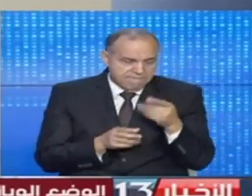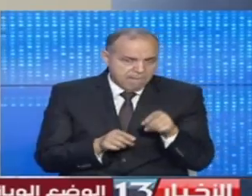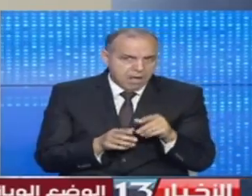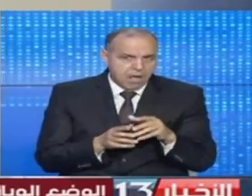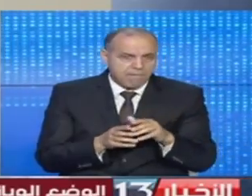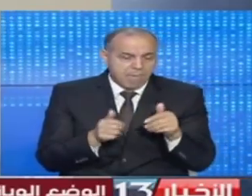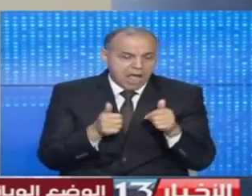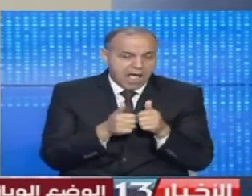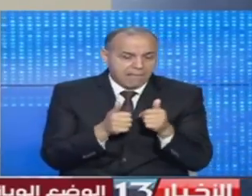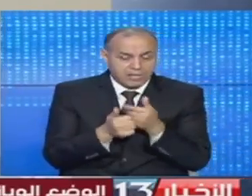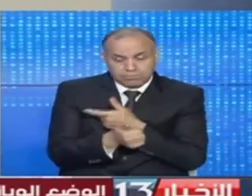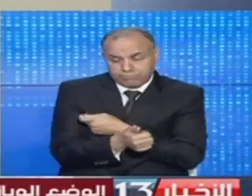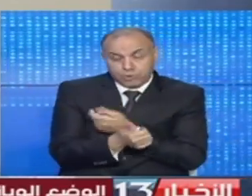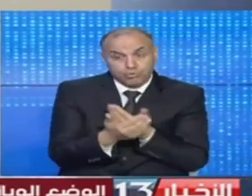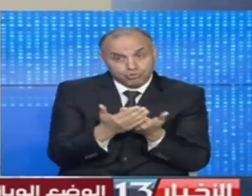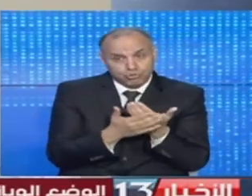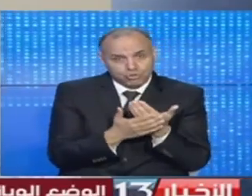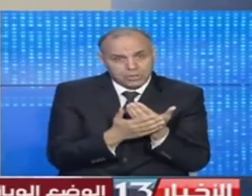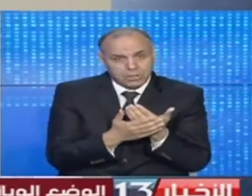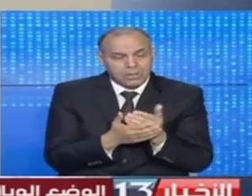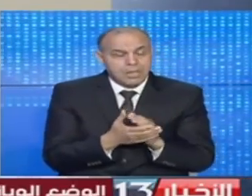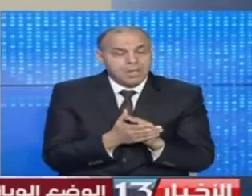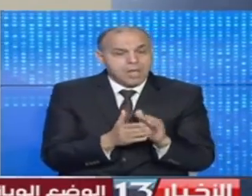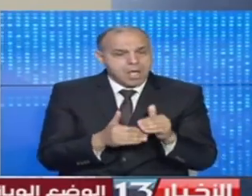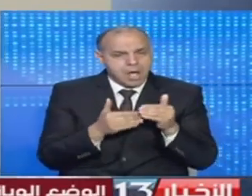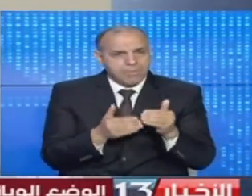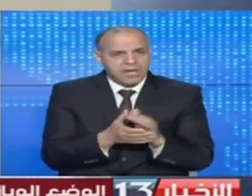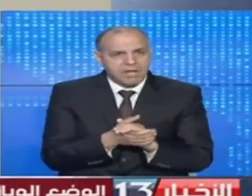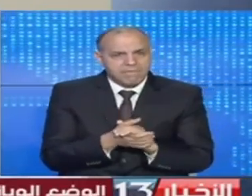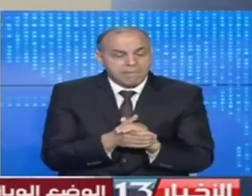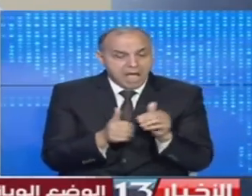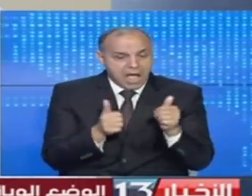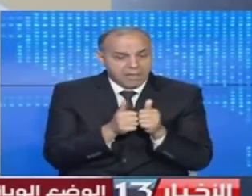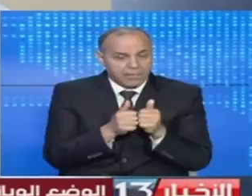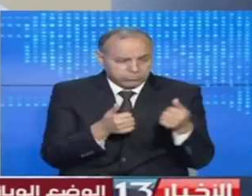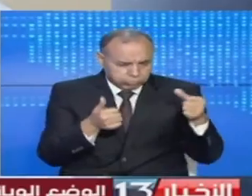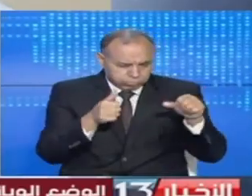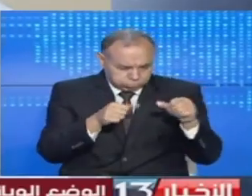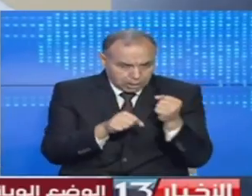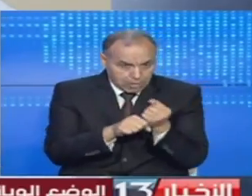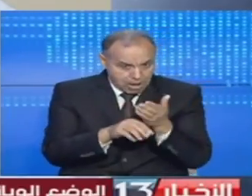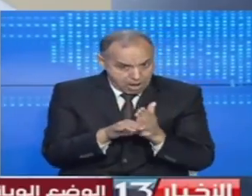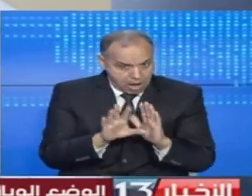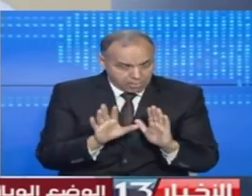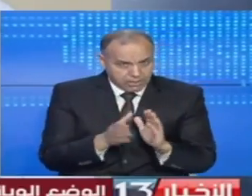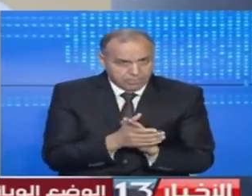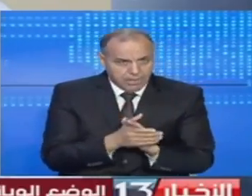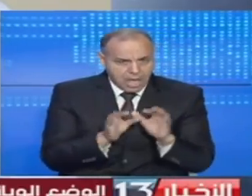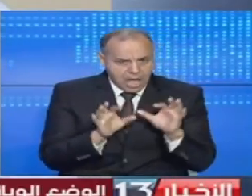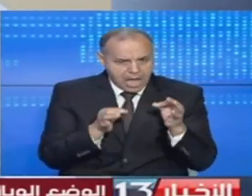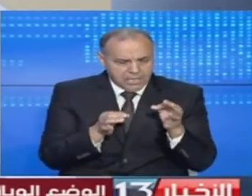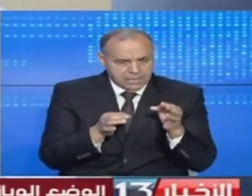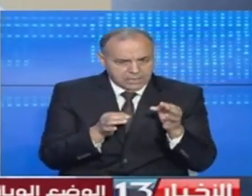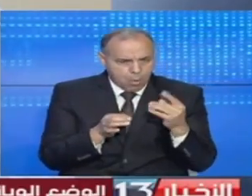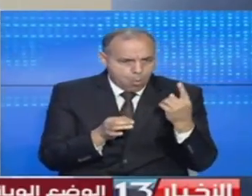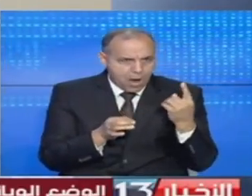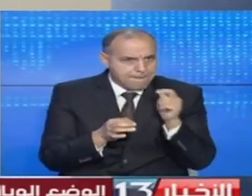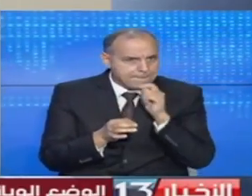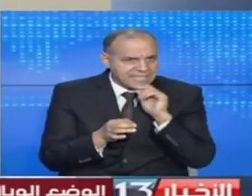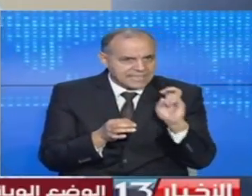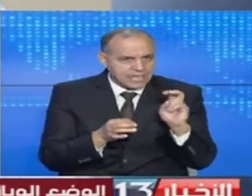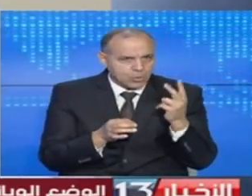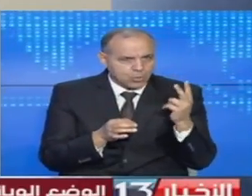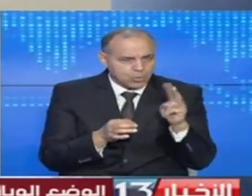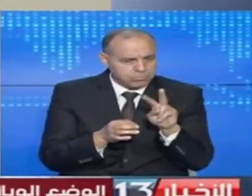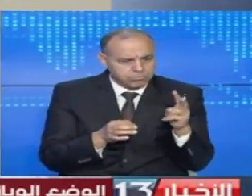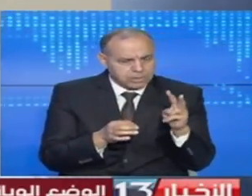احداش اللي هي في المرحله المتقدمه المحضر اللي عملوا بالعشره اخذهم واحد عنده